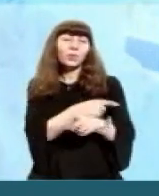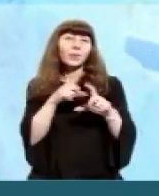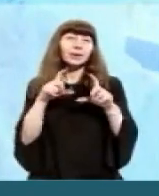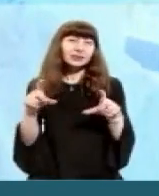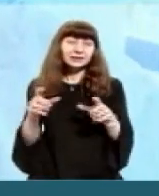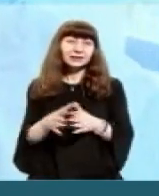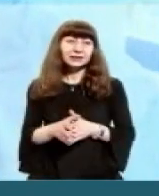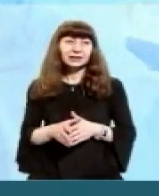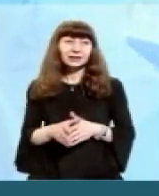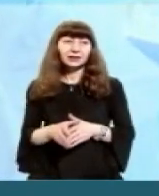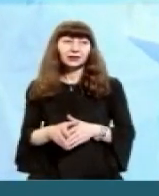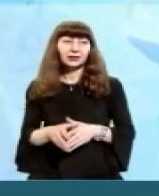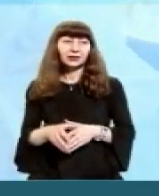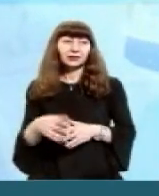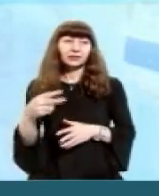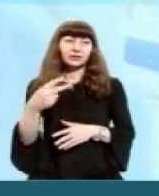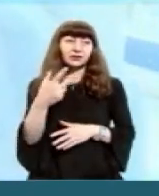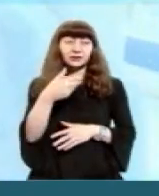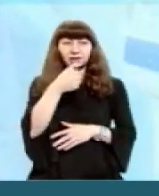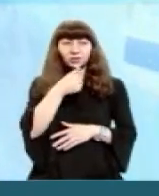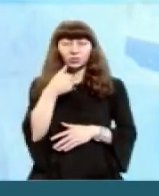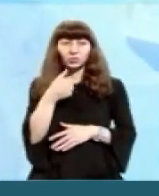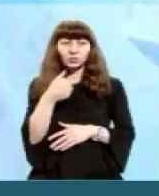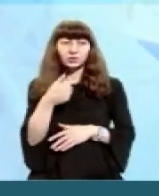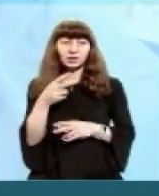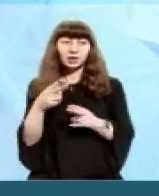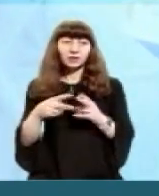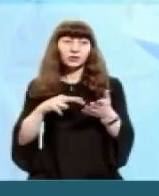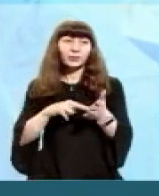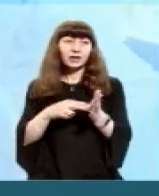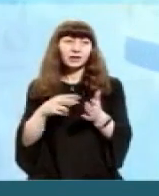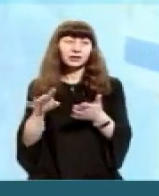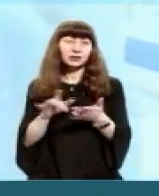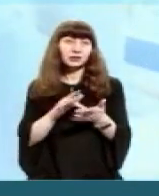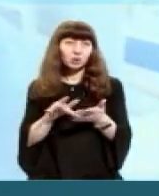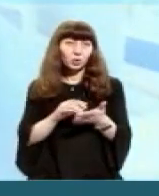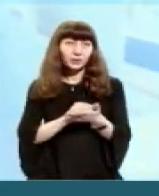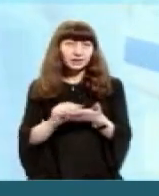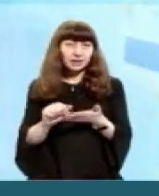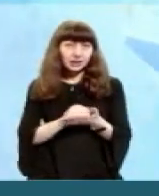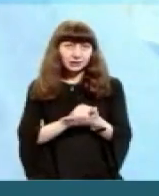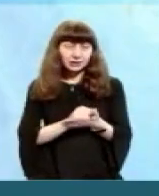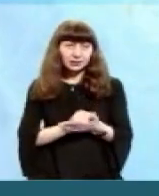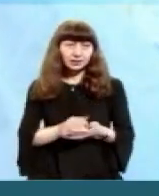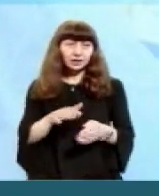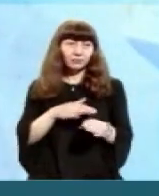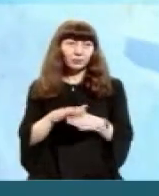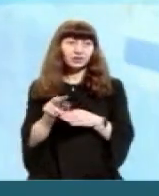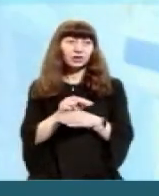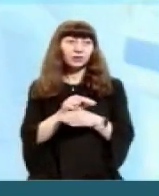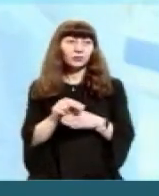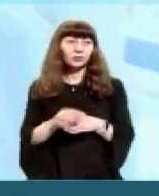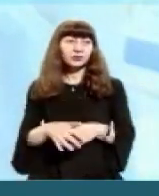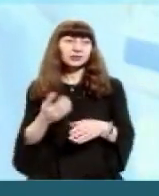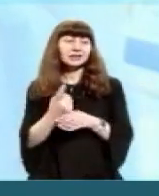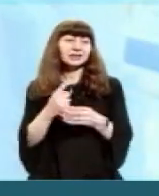день, значит, 2023 год, это последний год, заканчивается проектно-сметное действие, проектно-сметная документация для проведения капитального ремонта.